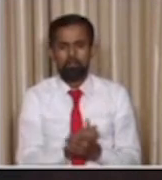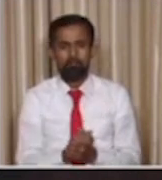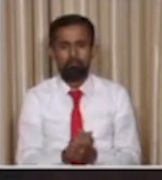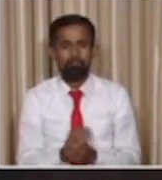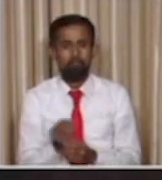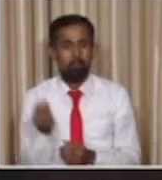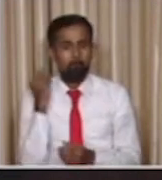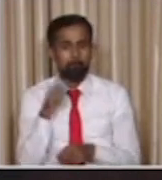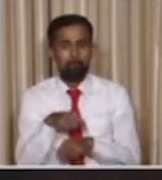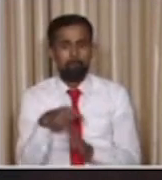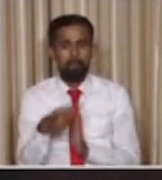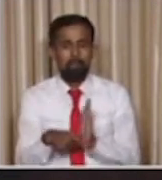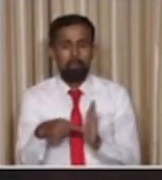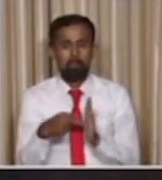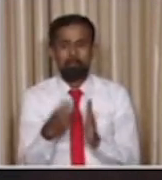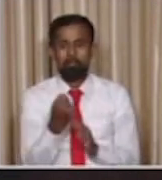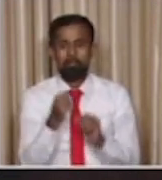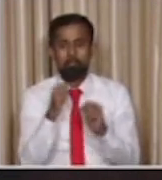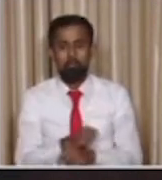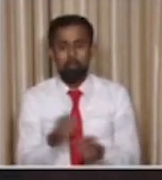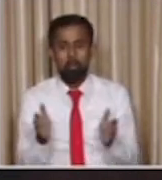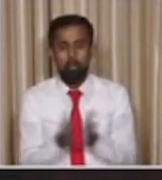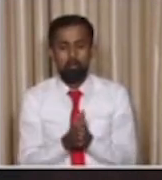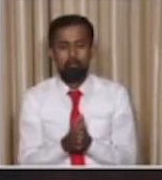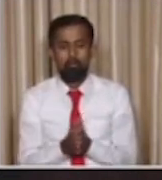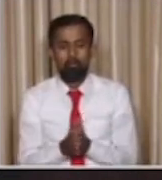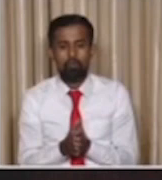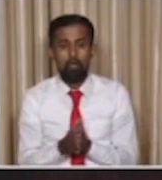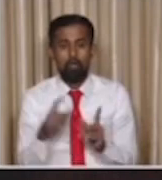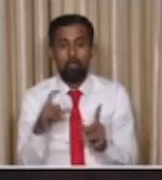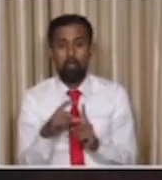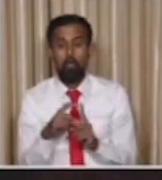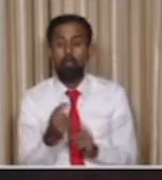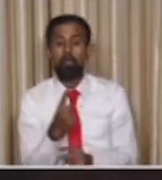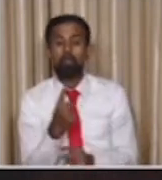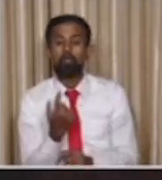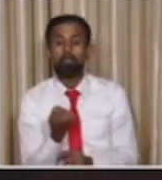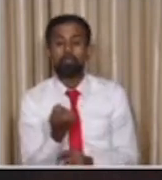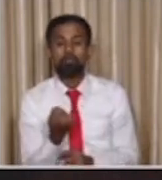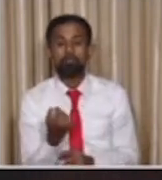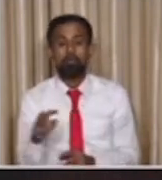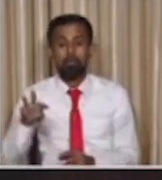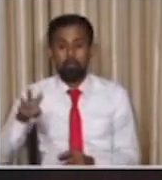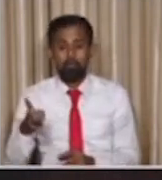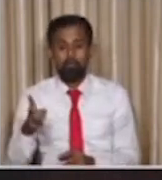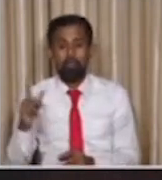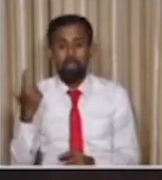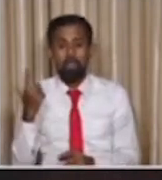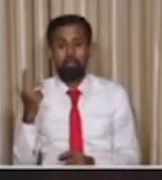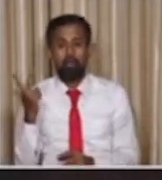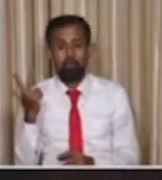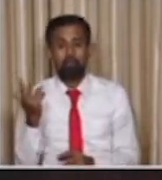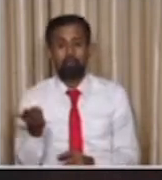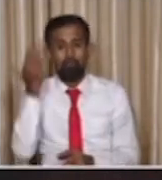හැබැයි පහුගිය කාලේ මේ රටේ ආර්ථිකය කඩාවැටීමත් එක්ක ගරු මන්ත්‍රීතුමනි ඩොලර් එකේ මිල රුපියල් 370ට 80ට